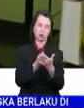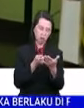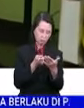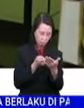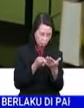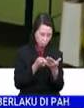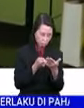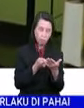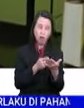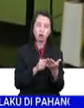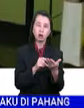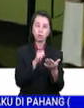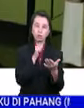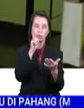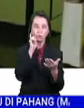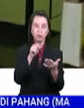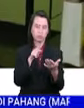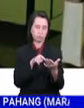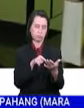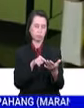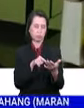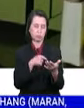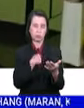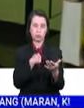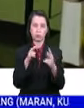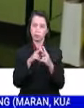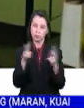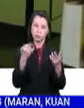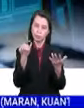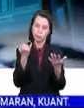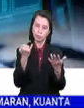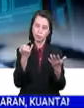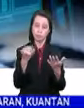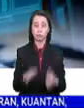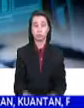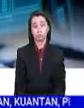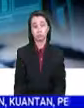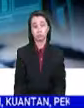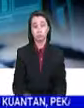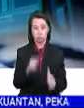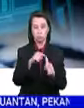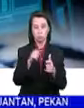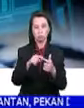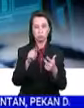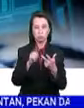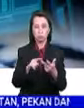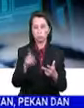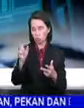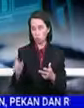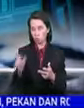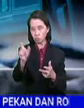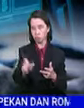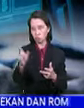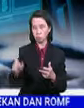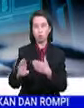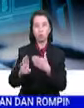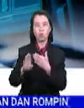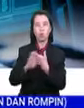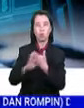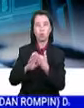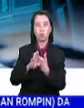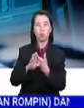follow page yang tak sepatutnya. Jadi ini sangat memalukan. Demikian antara luahan daripada mangsa-mangsa ancaman